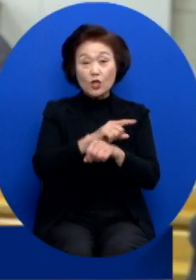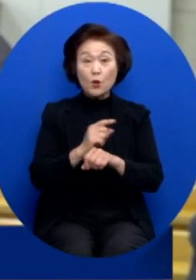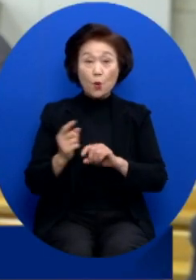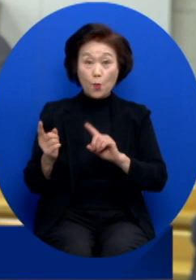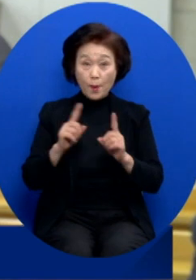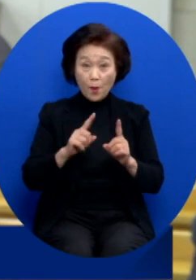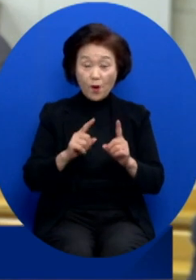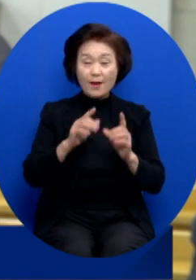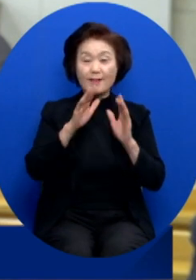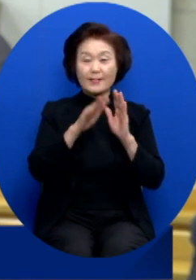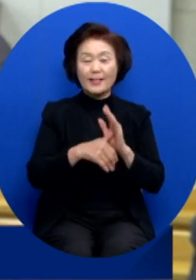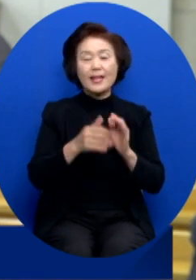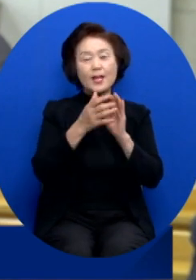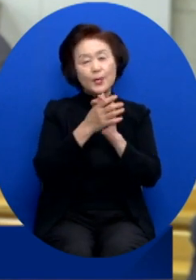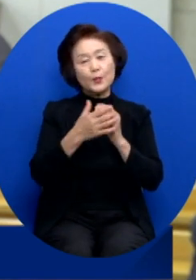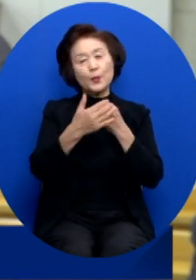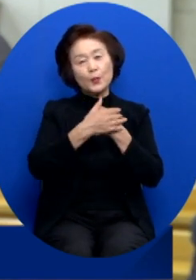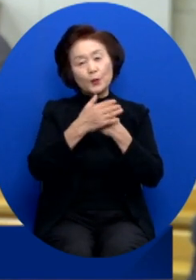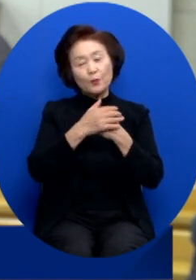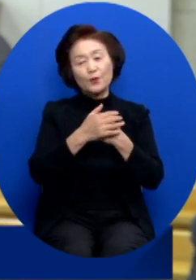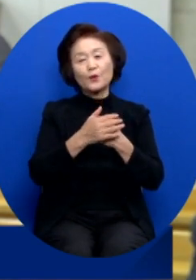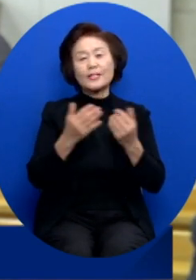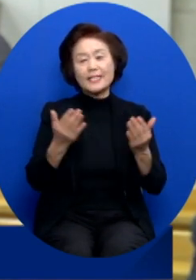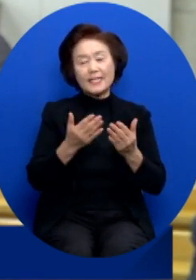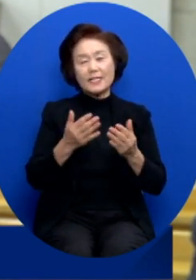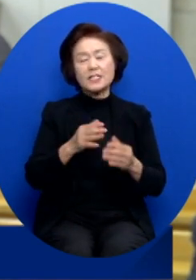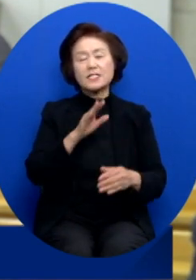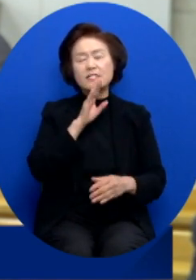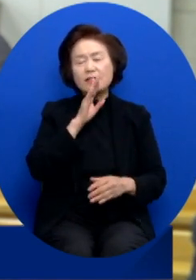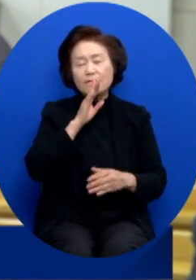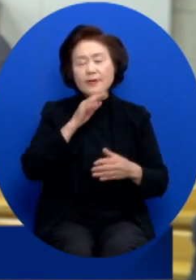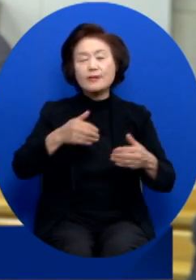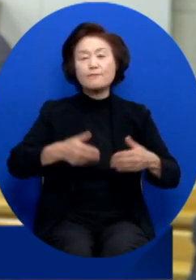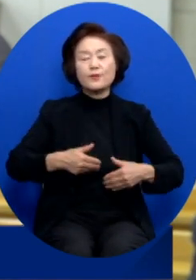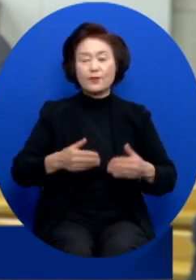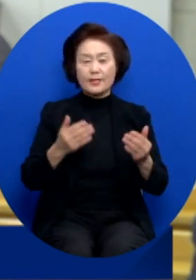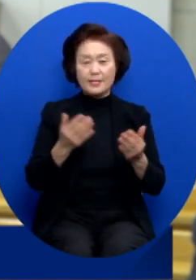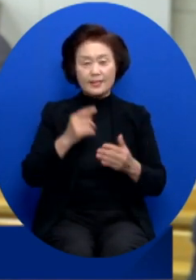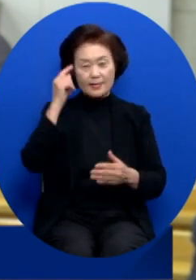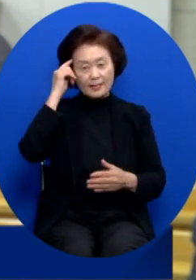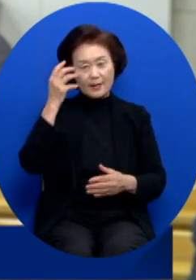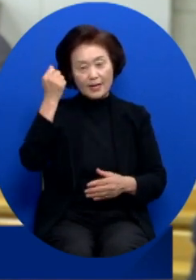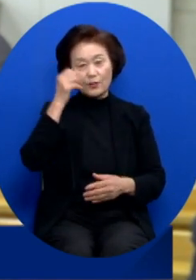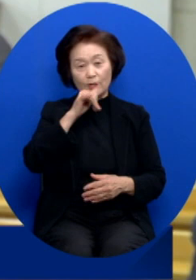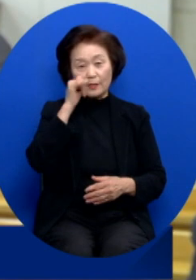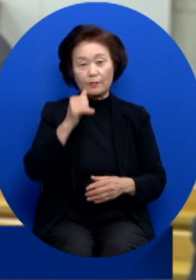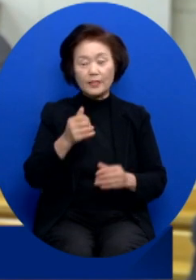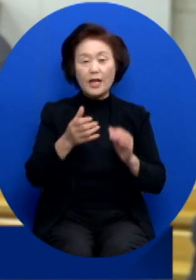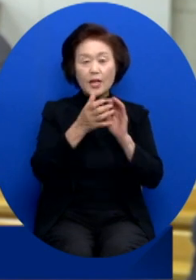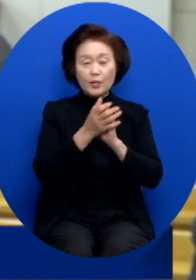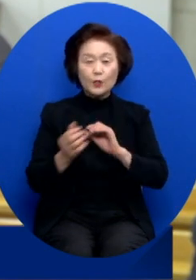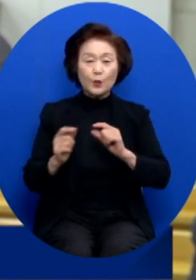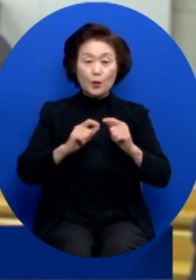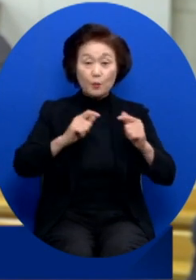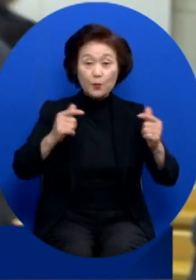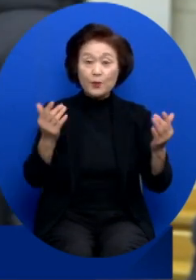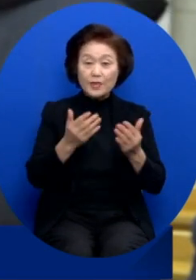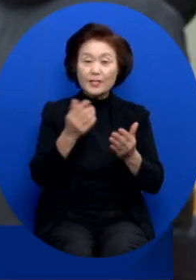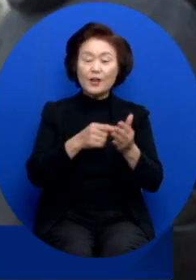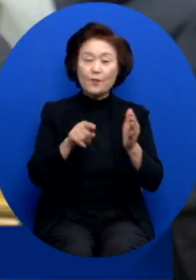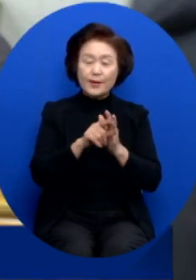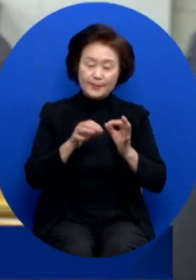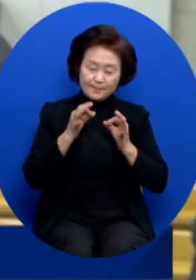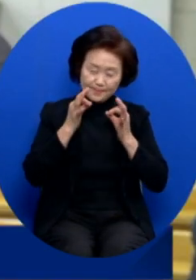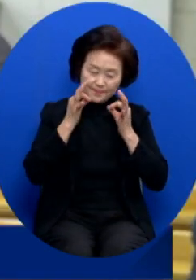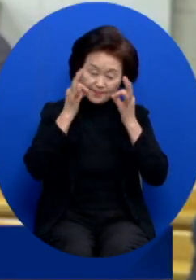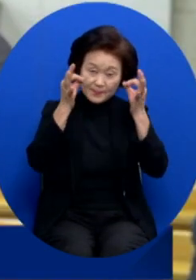이때에 기도를 돕는 사역은 꼭 필요한 일이라고 생각합니다. 기도 부흥 사역을 위해서 최선을